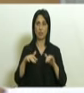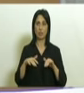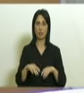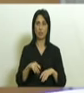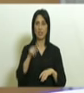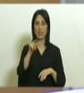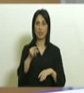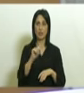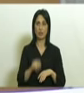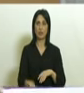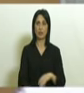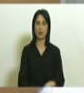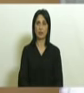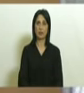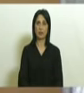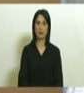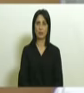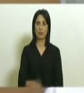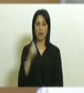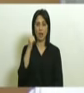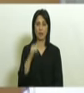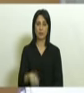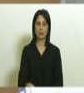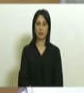და თქვენ აი აქ